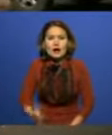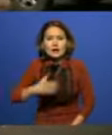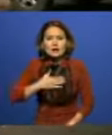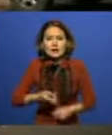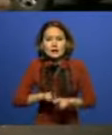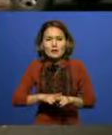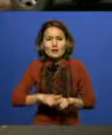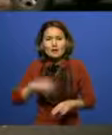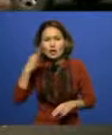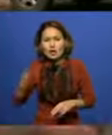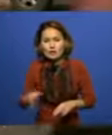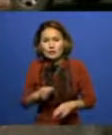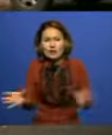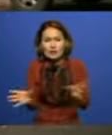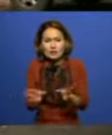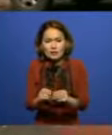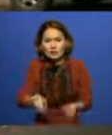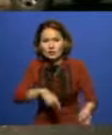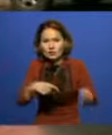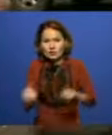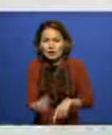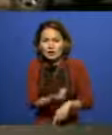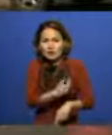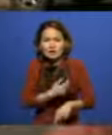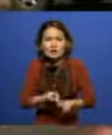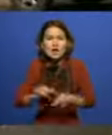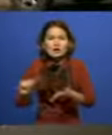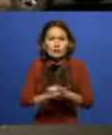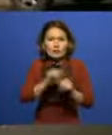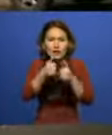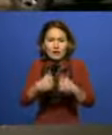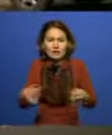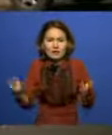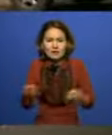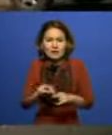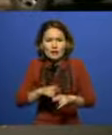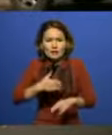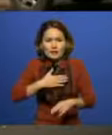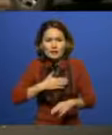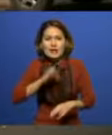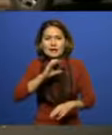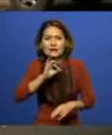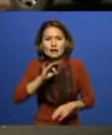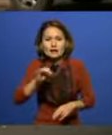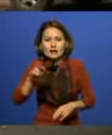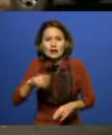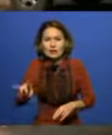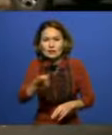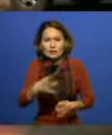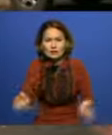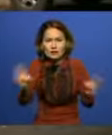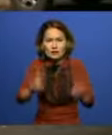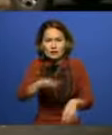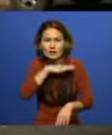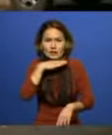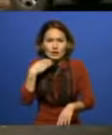мәселесі бойынша Сирияға бару керек болып тұр. Бірақ Ливанға қайта кіре аламын ба? Бұл үшін маған не істеу керек? Демеушілер виза, тағы не керек екен?